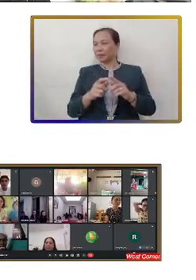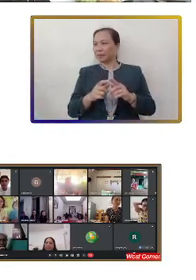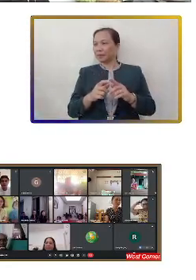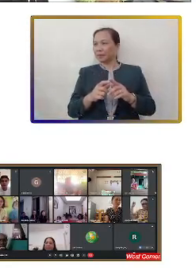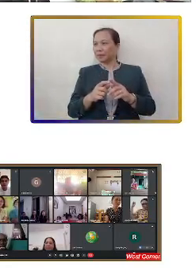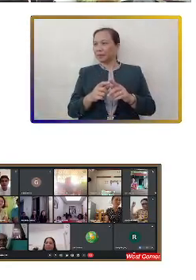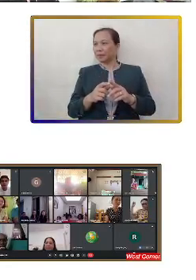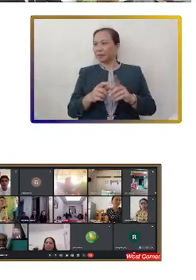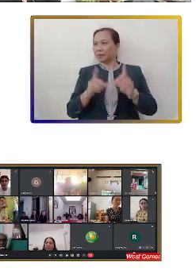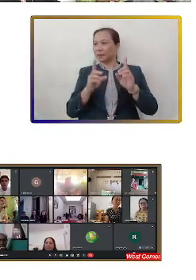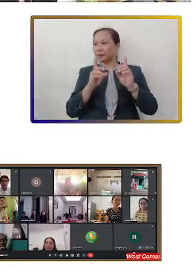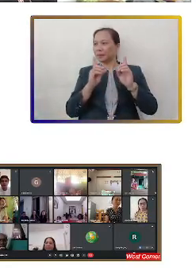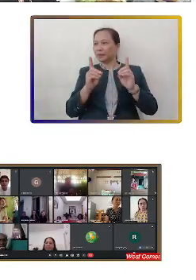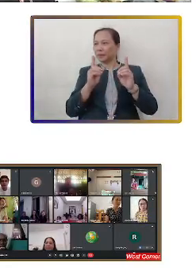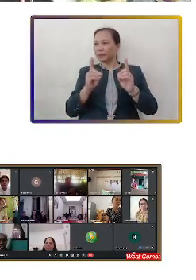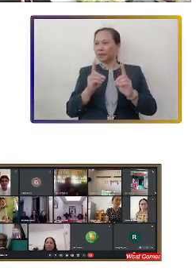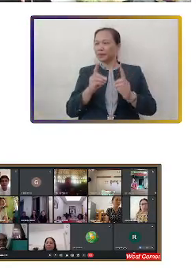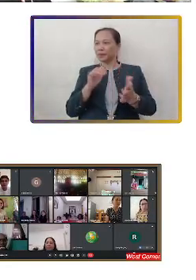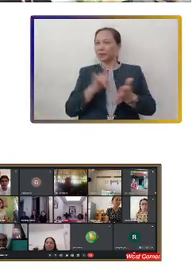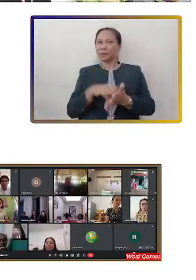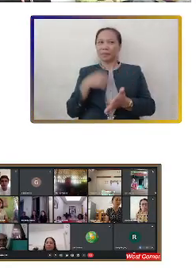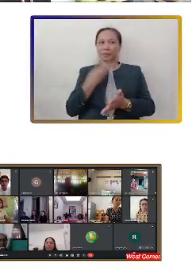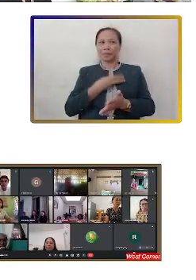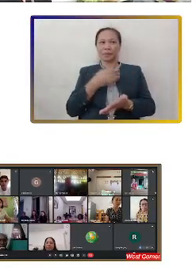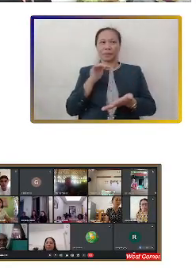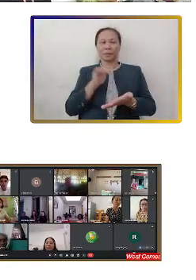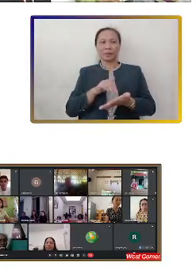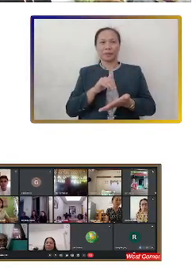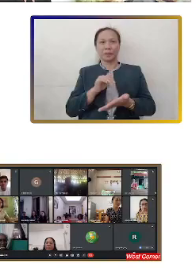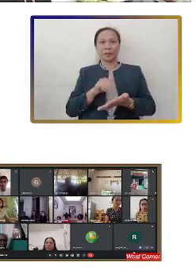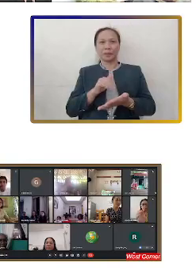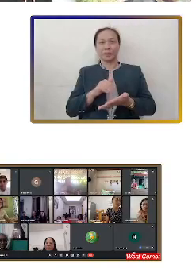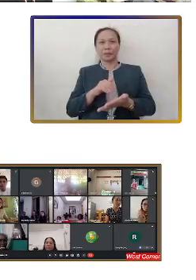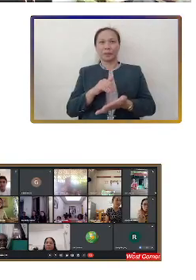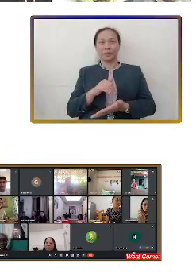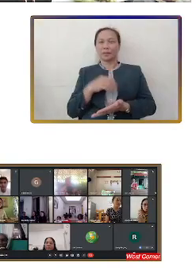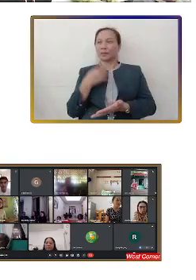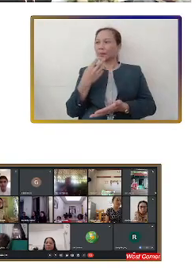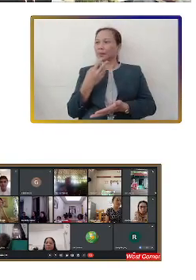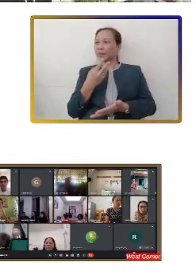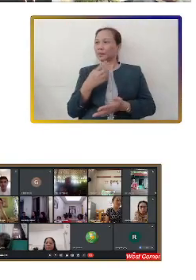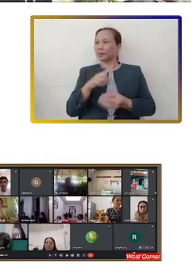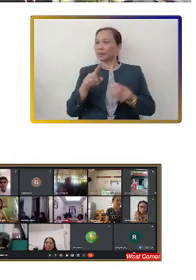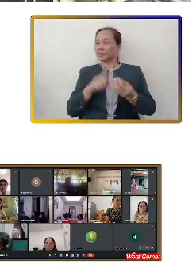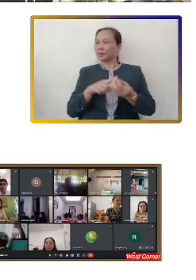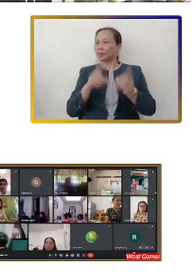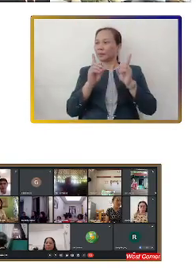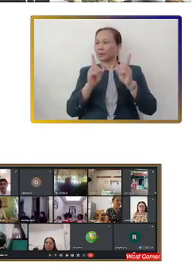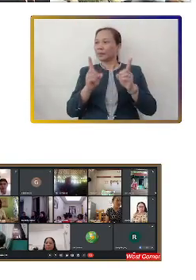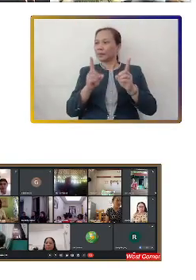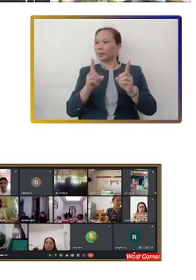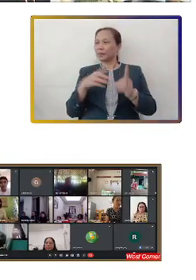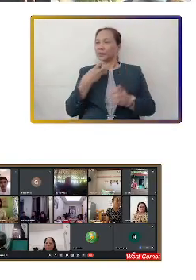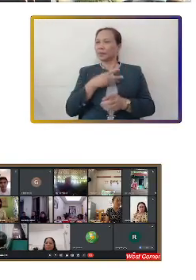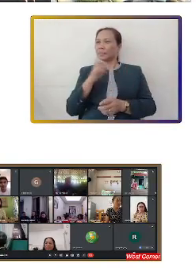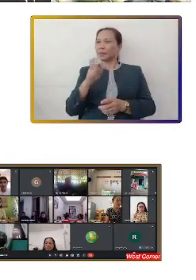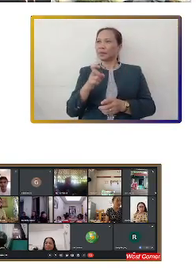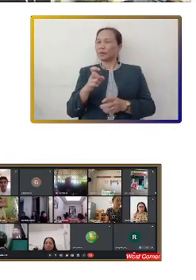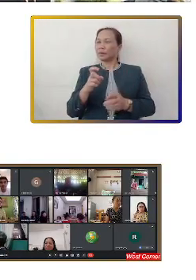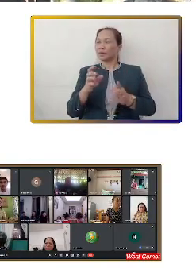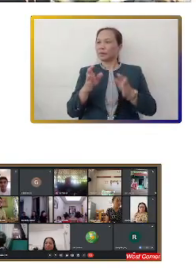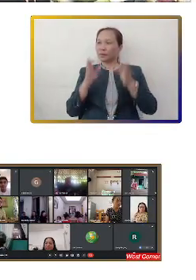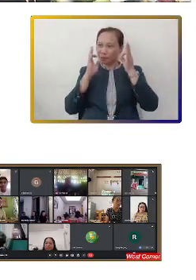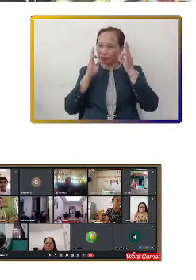natin pinag-aaralan yan. Para mapahalagahan ang lahat, bigyan ng halaga ng lahat ang tinatawag po